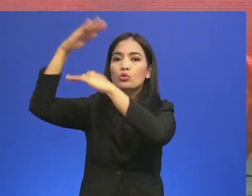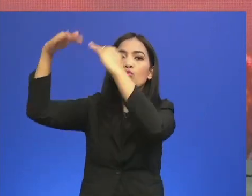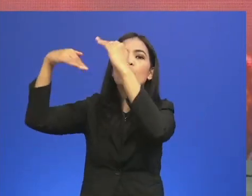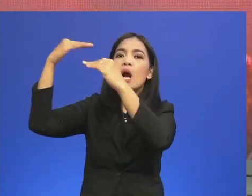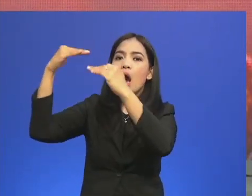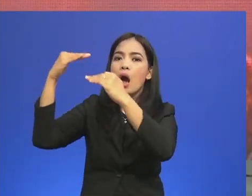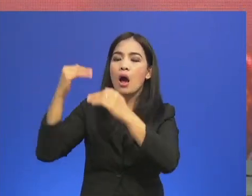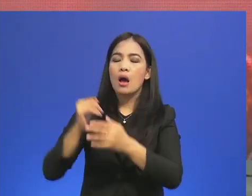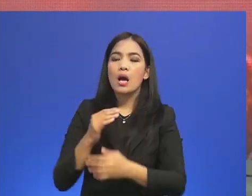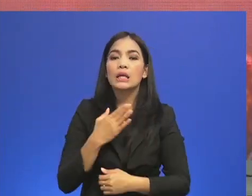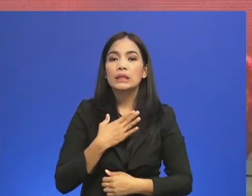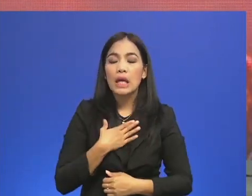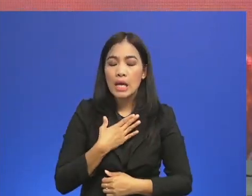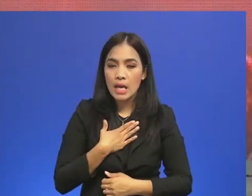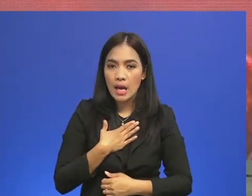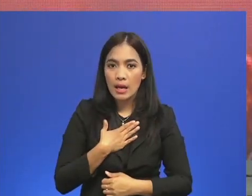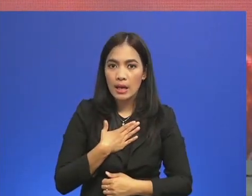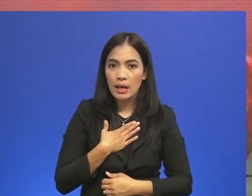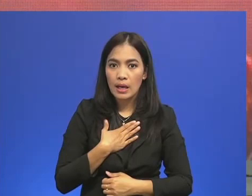Saya